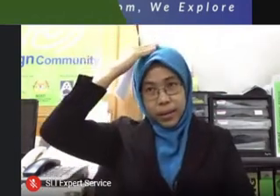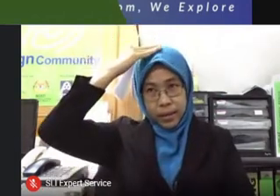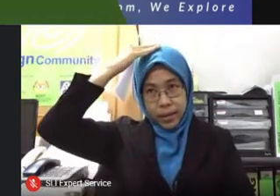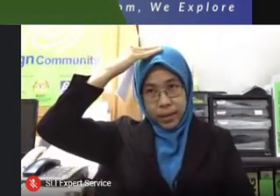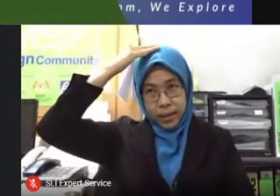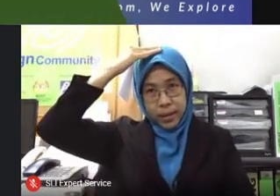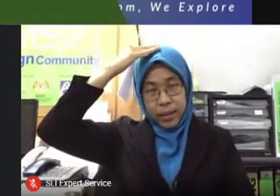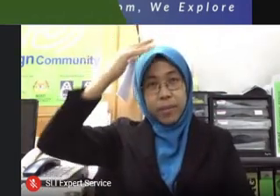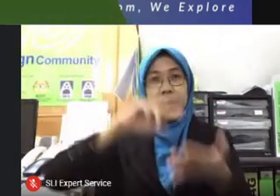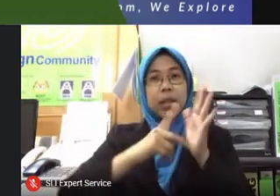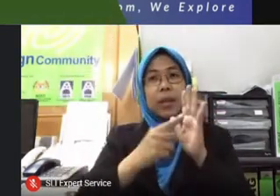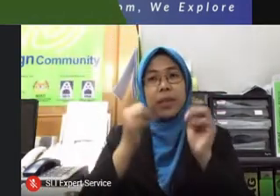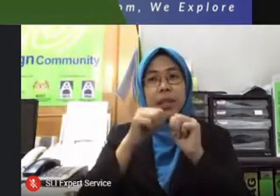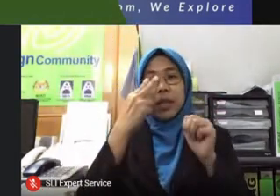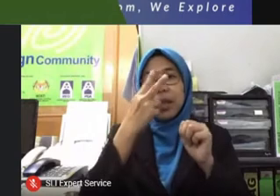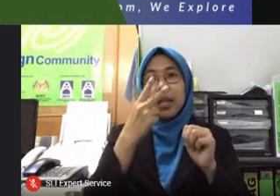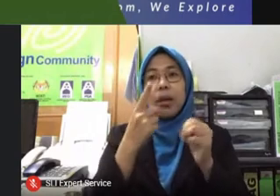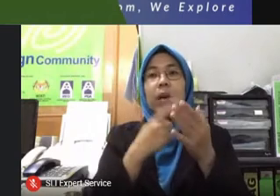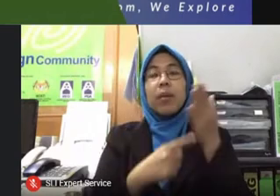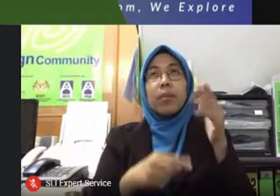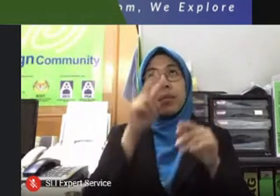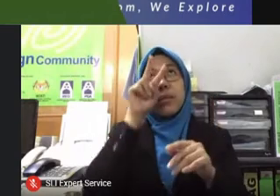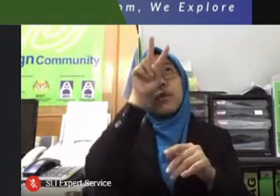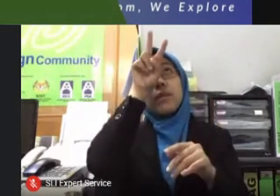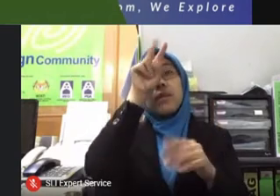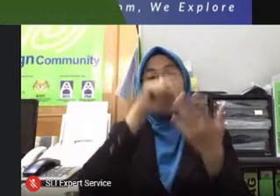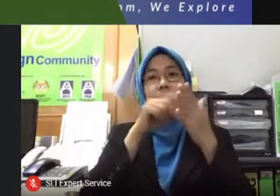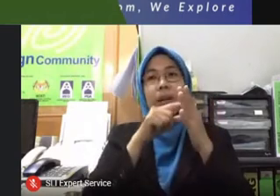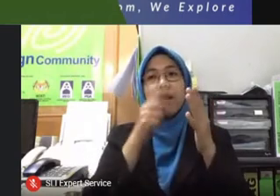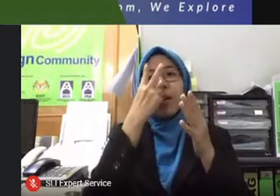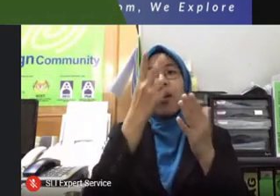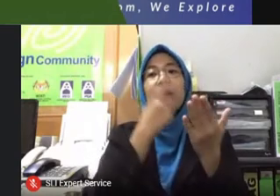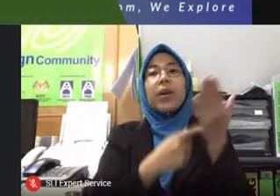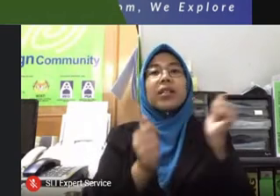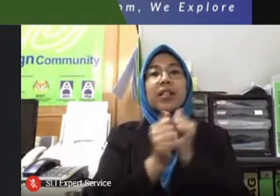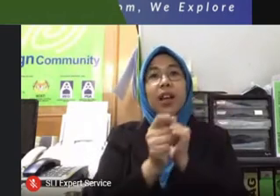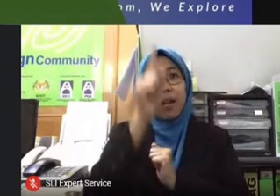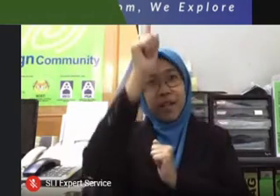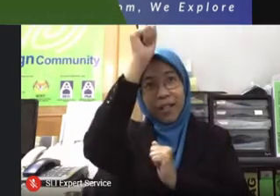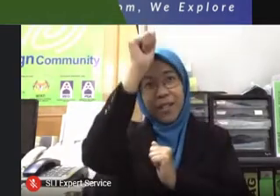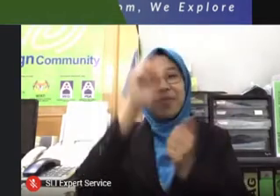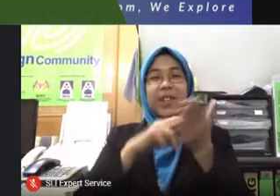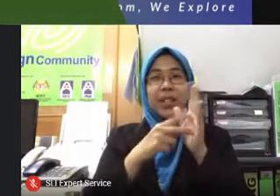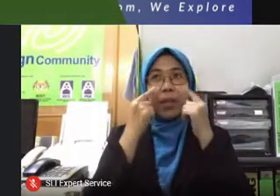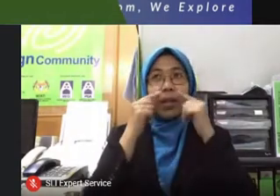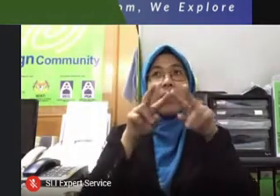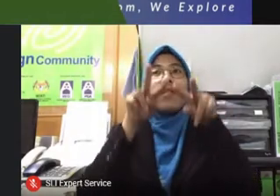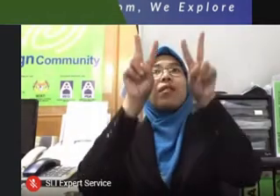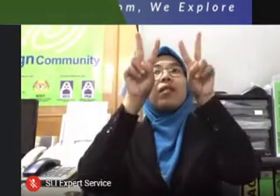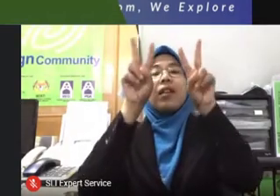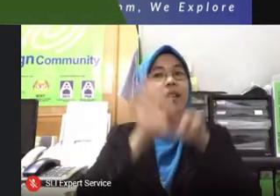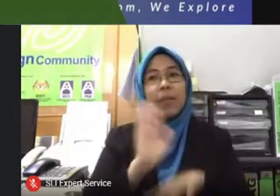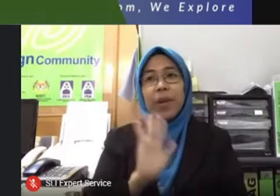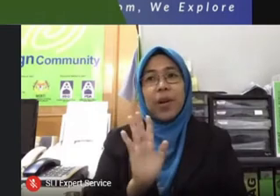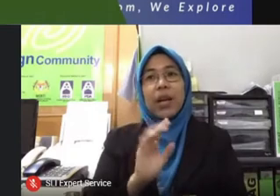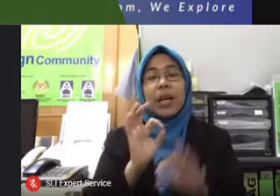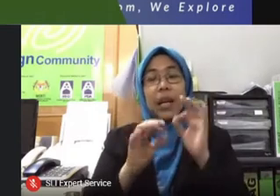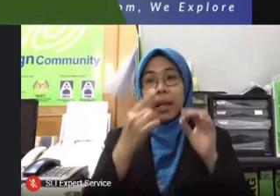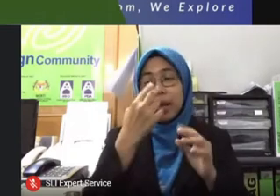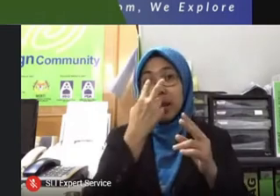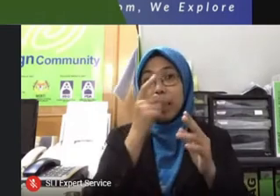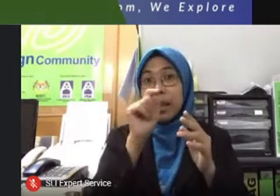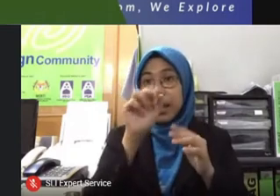sangat, nanti nampak macam kita tengok kita tengah bercakap dengan Tuhan ke apa ke, kan. Jadi mata kita akan di atas. Jadi tips dia